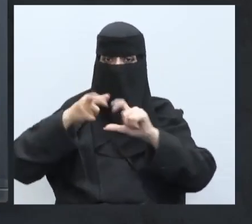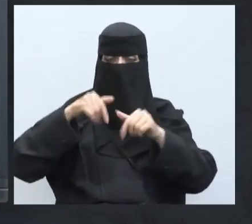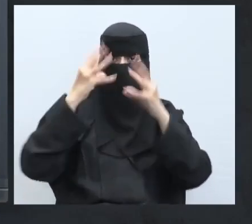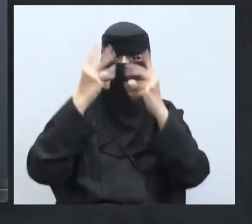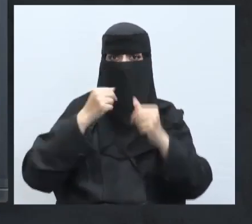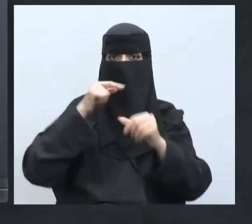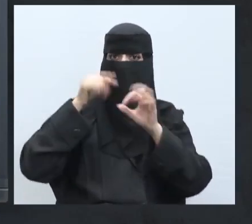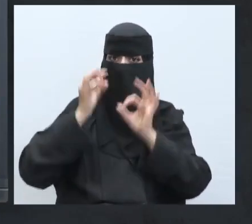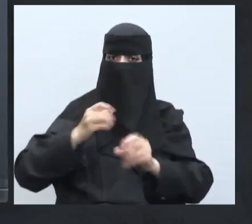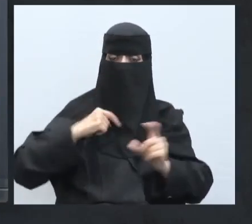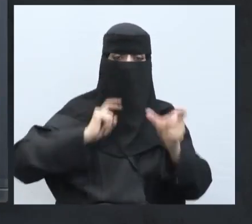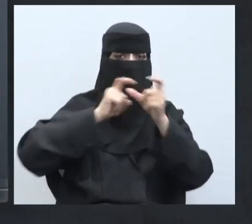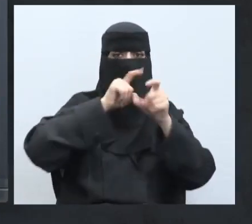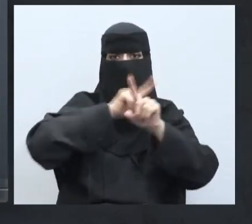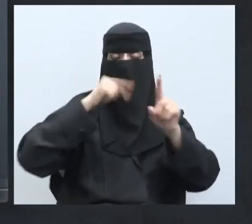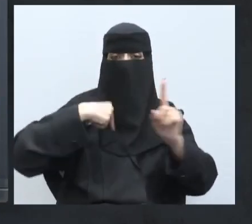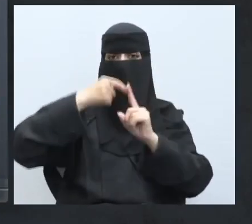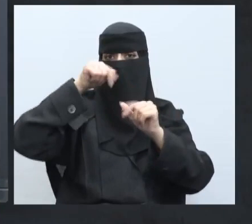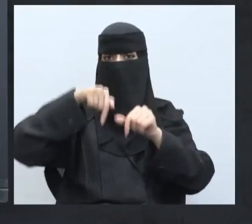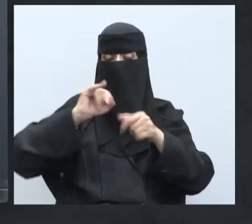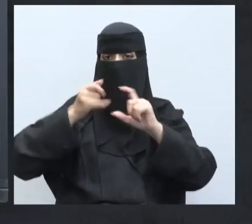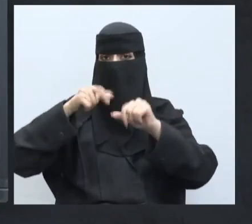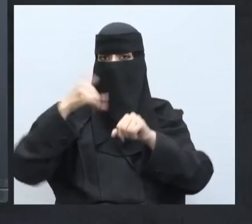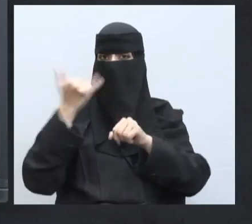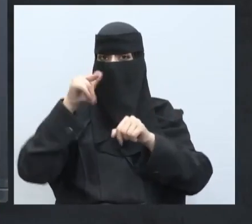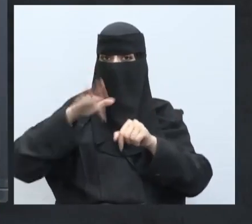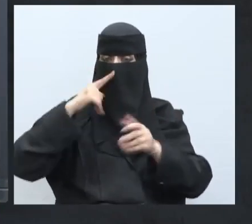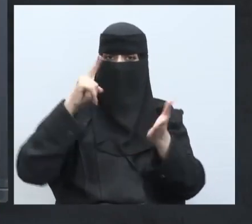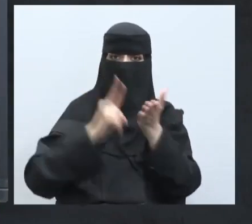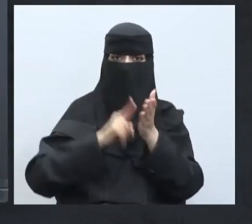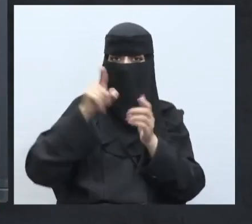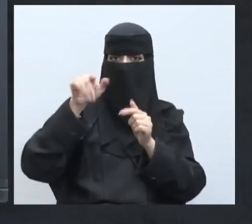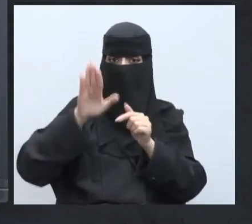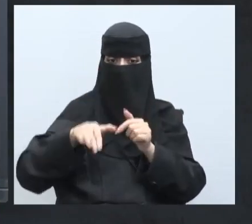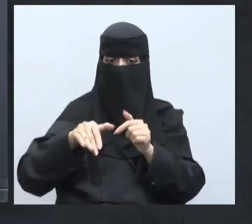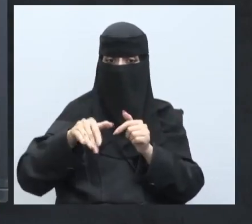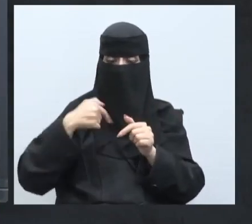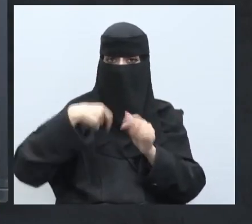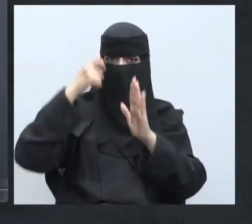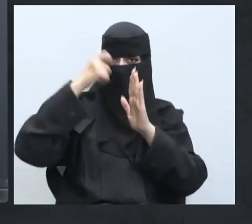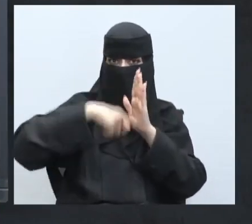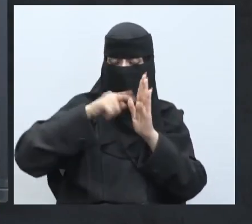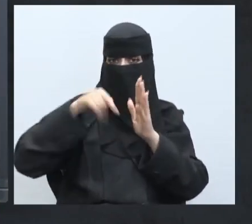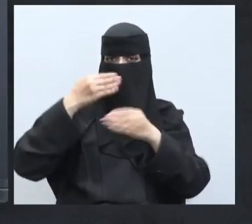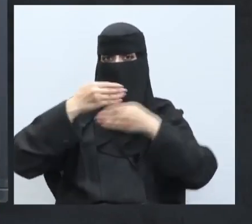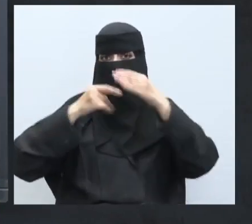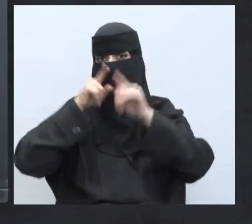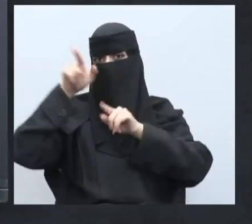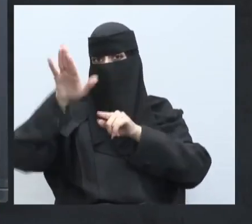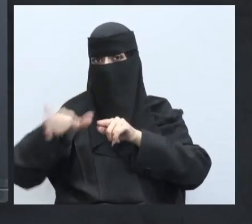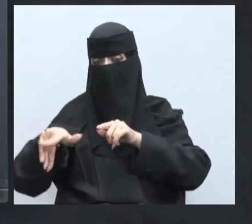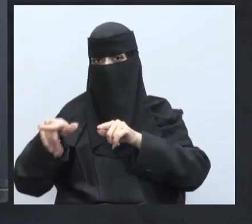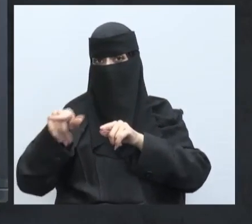مناسب بالتاكيد لن نصل الى اهداف المنظمه لذلك مهم جدا ان تكون القرارات مبنيه على